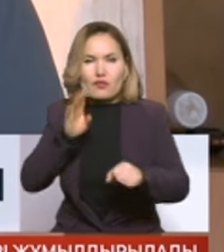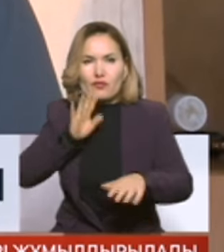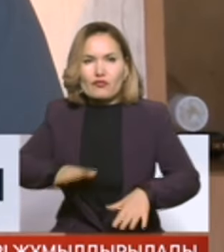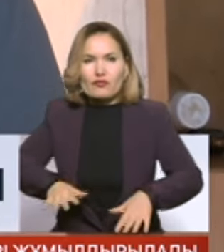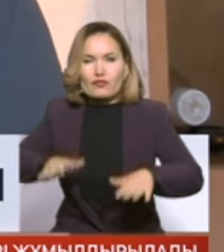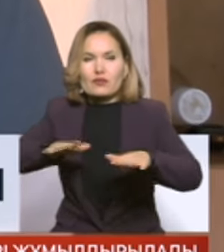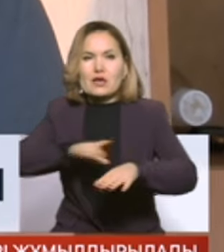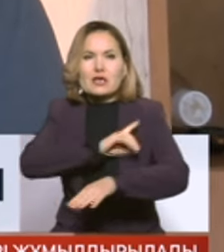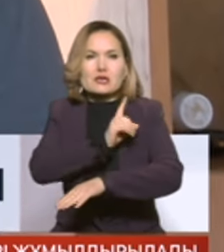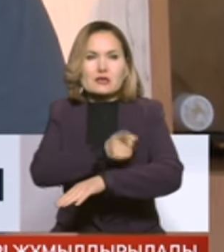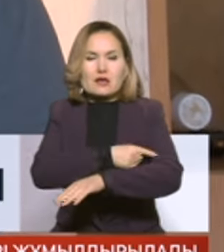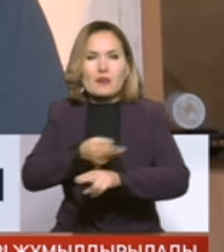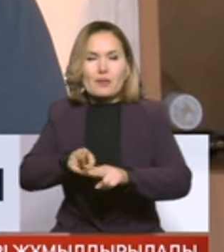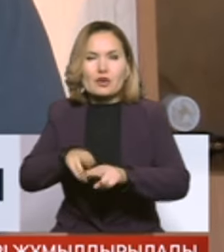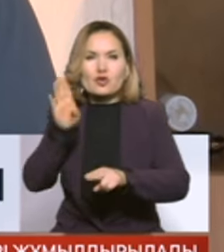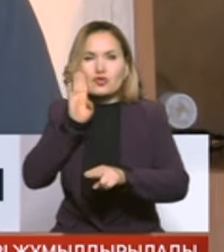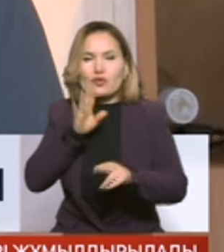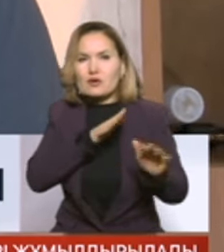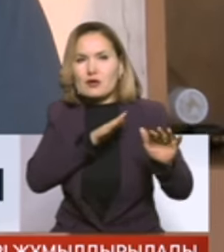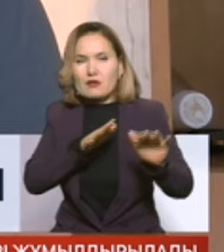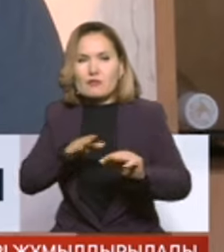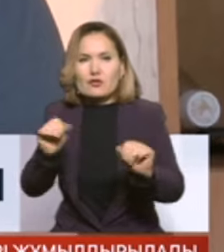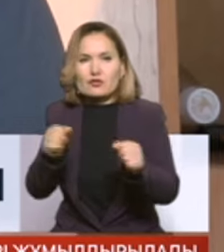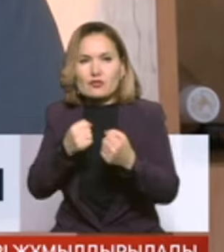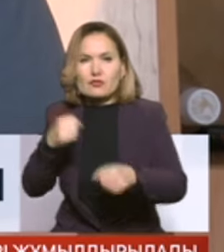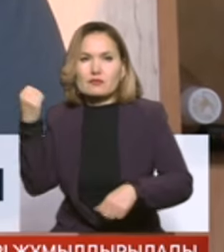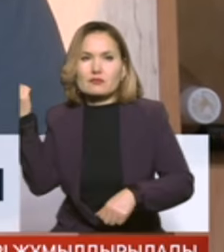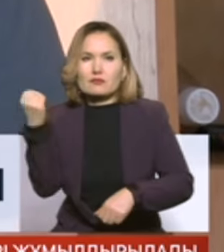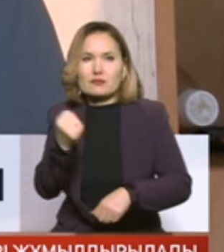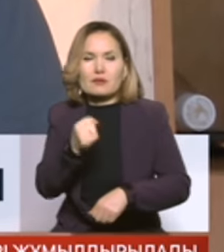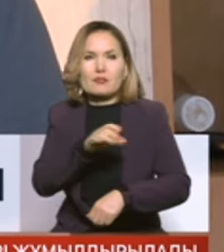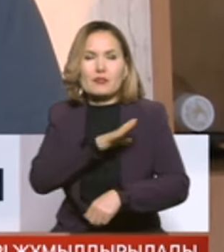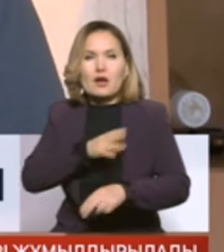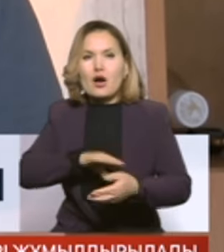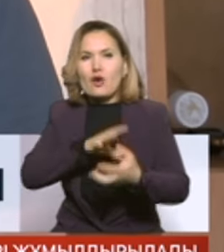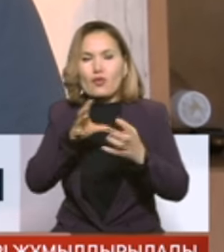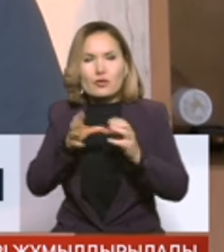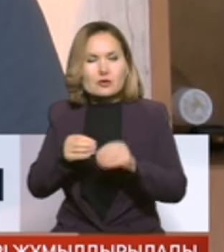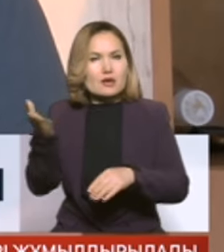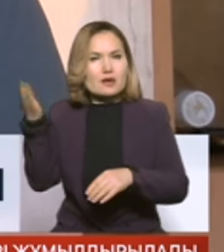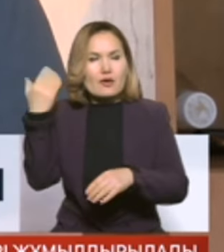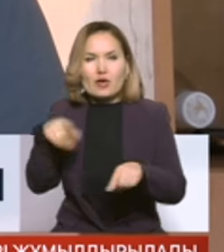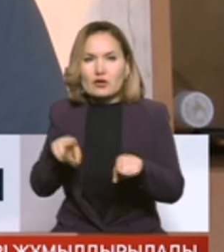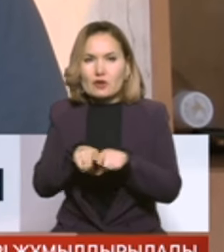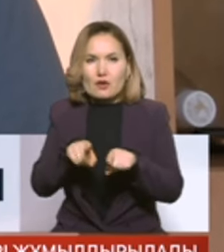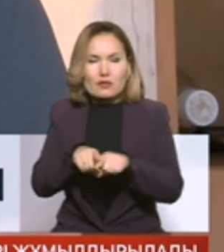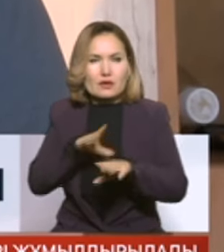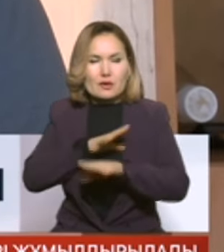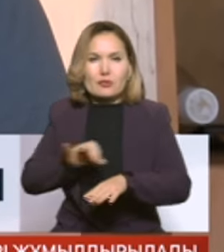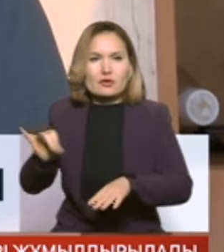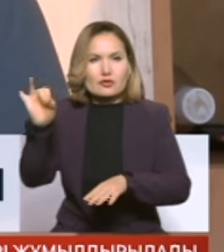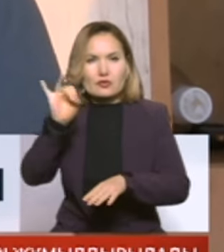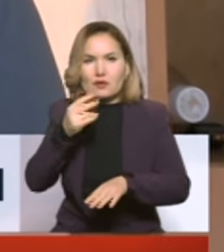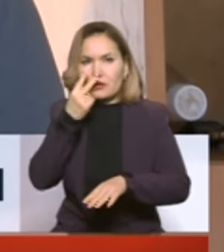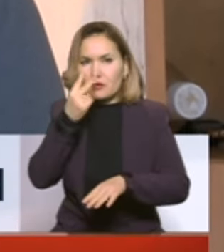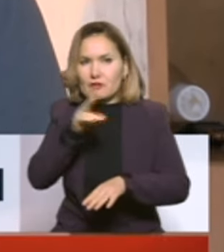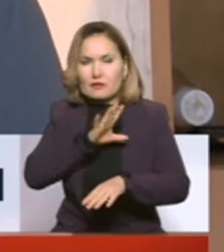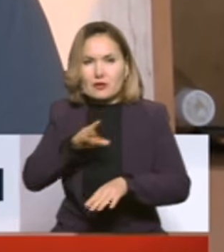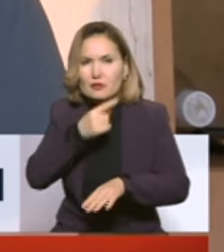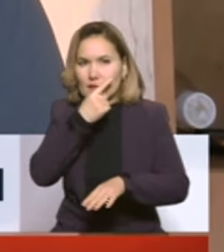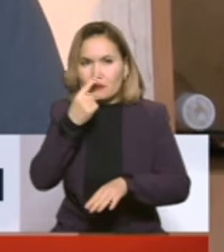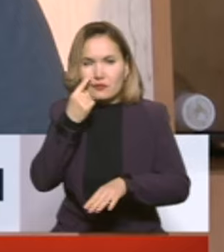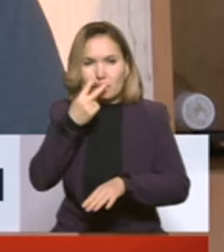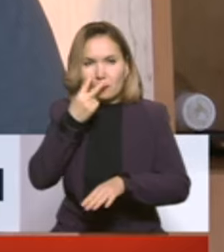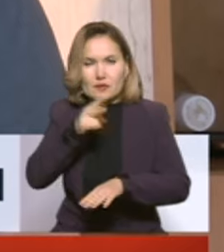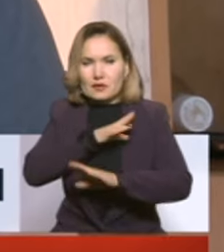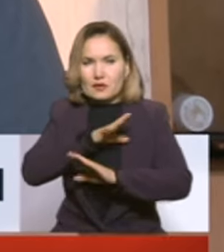қалды. Судың екпіні сондай күшті. Осы жасқа дейін көрмеген сулар, бірде бір